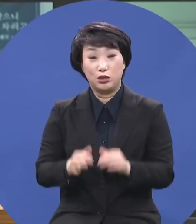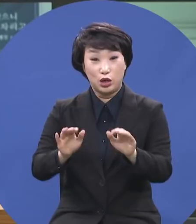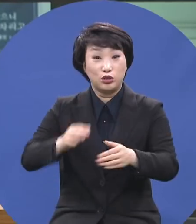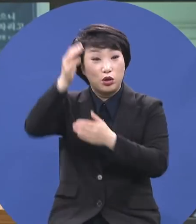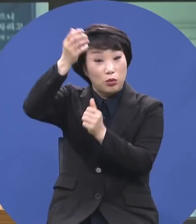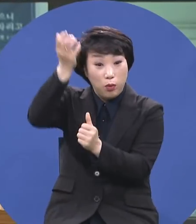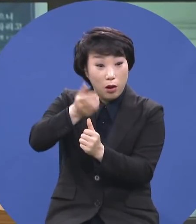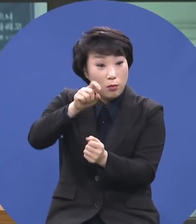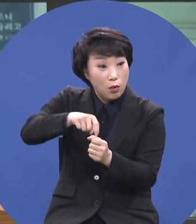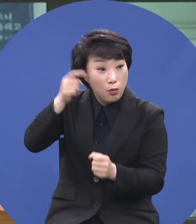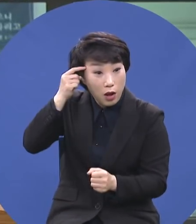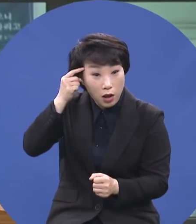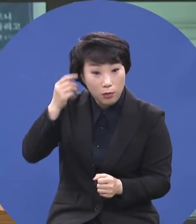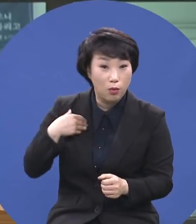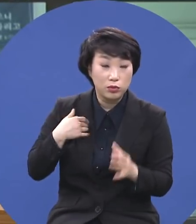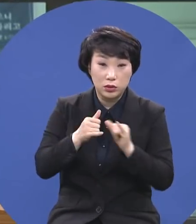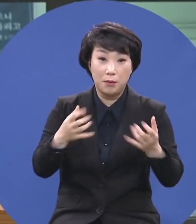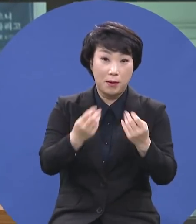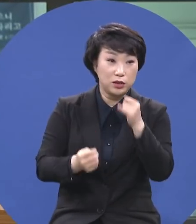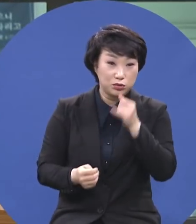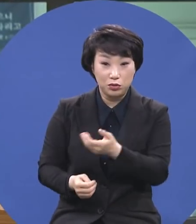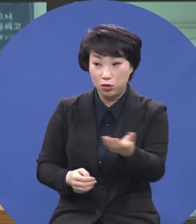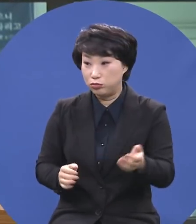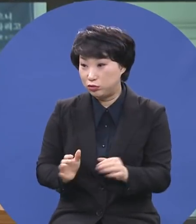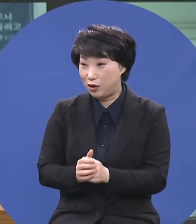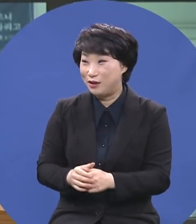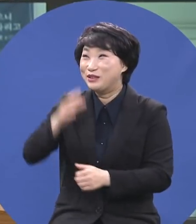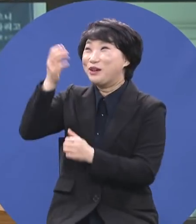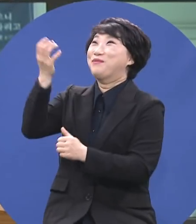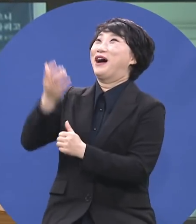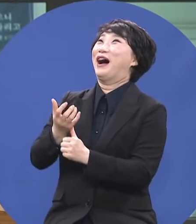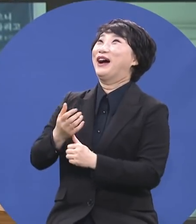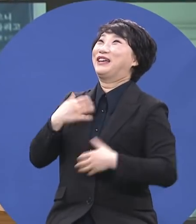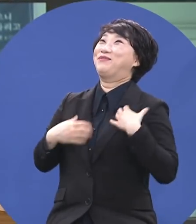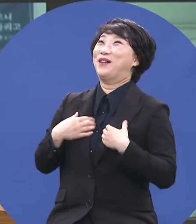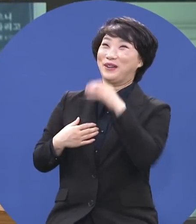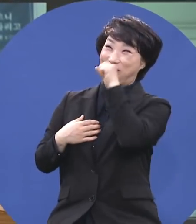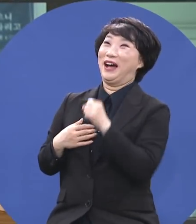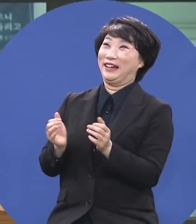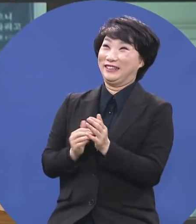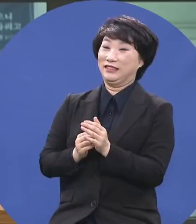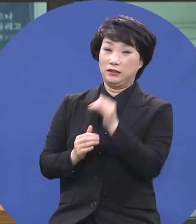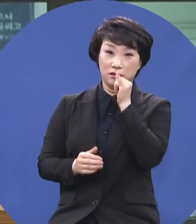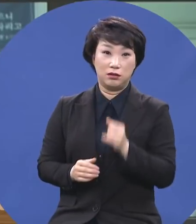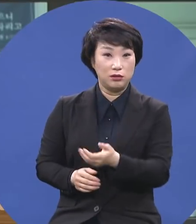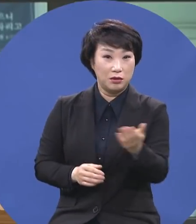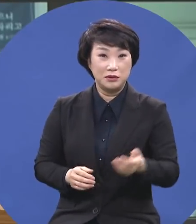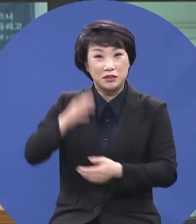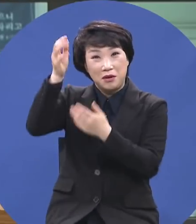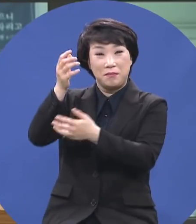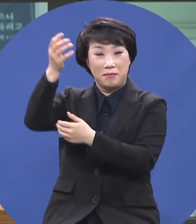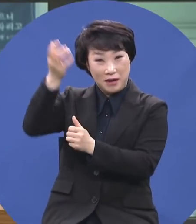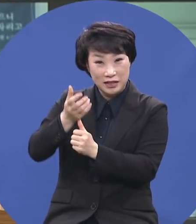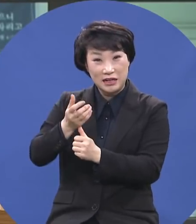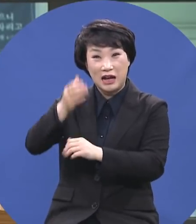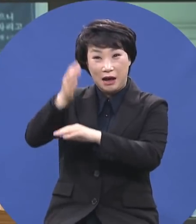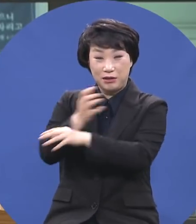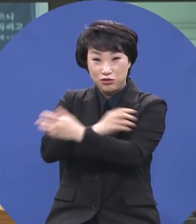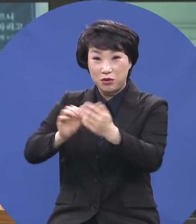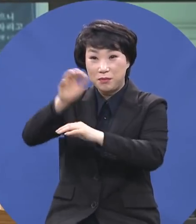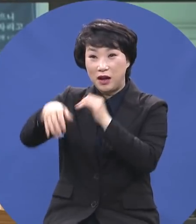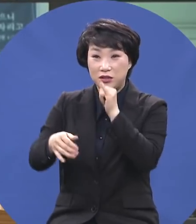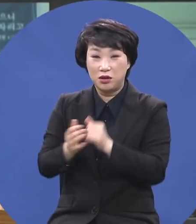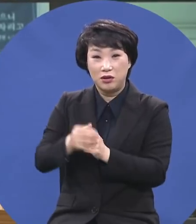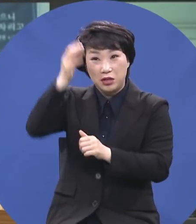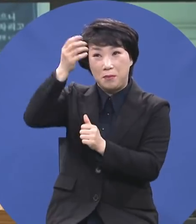성령을 왜 받는지도 모르는 사람 정말 성령 받으면 기뻐, 좋아. 성령 받으면 저 감사가 넘쳐. 성령 받으면